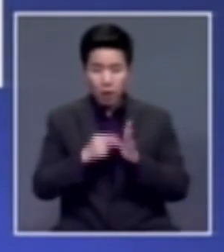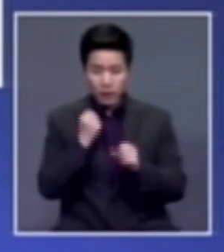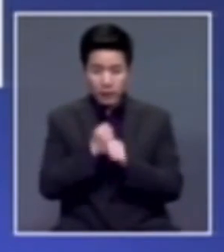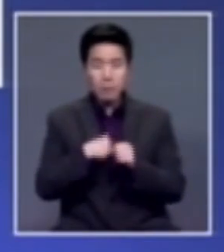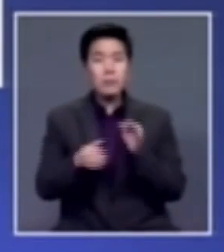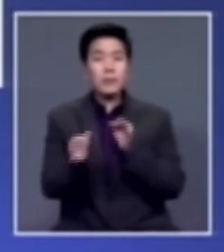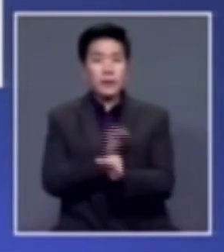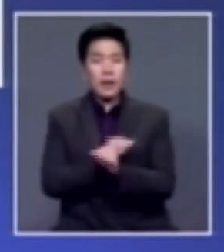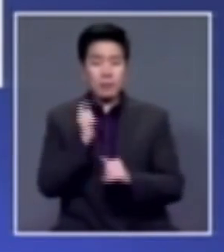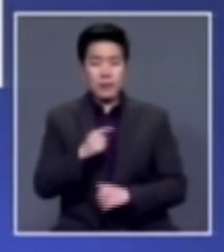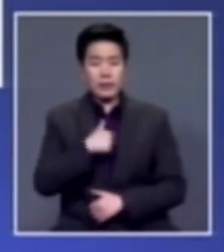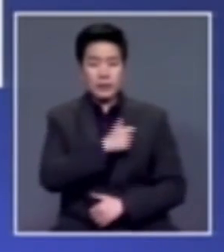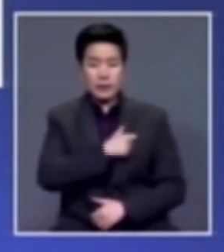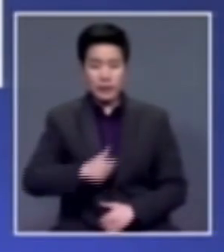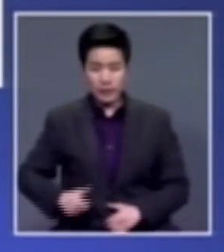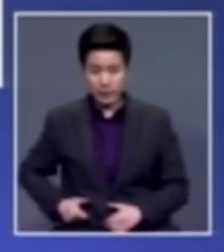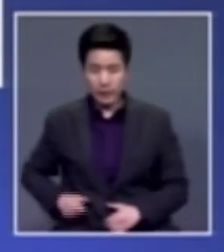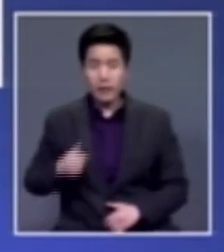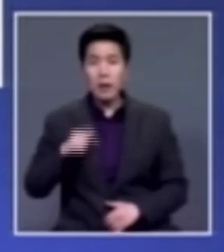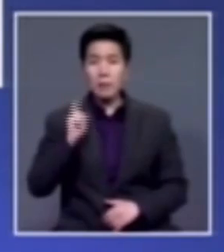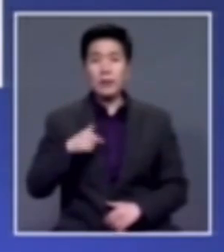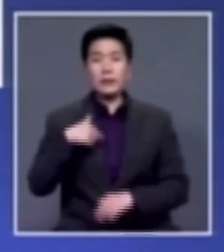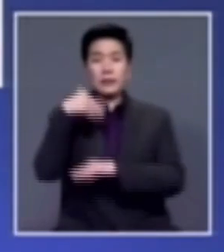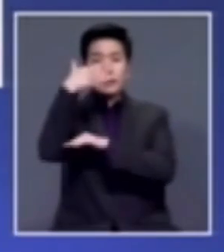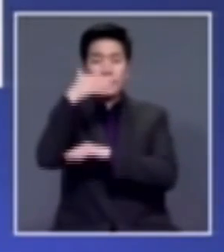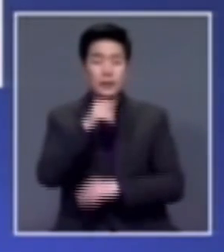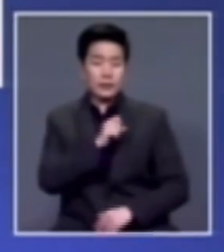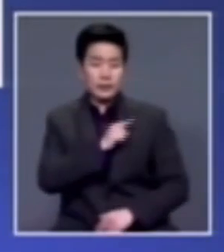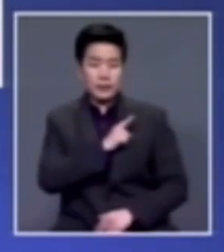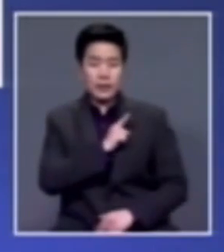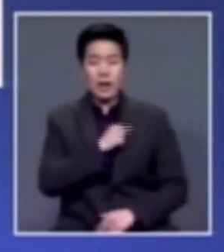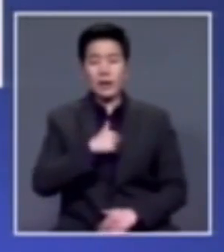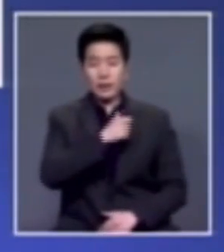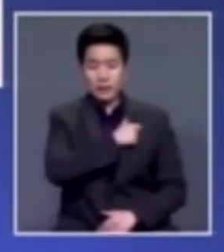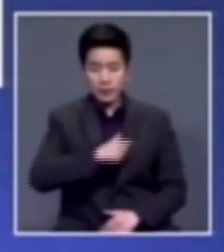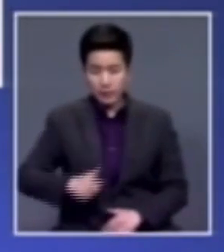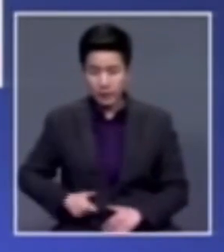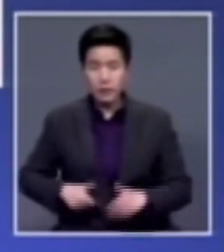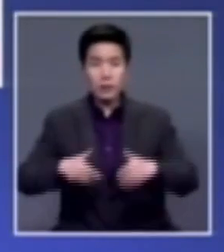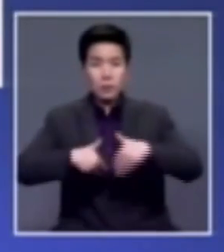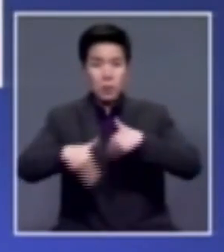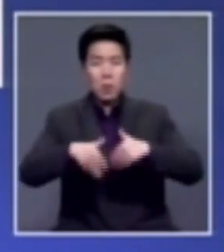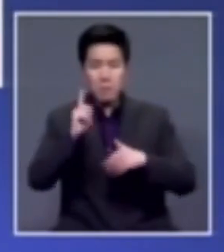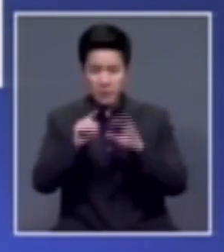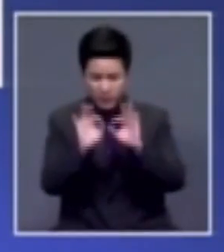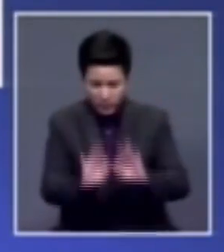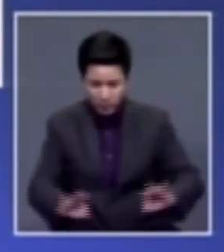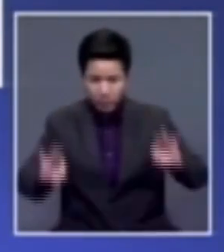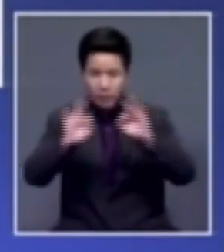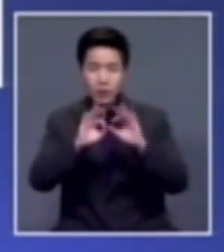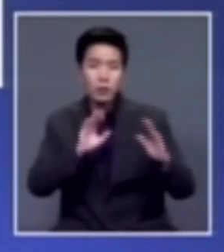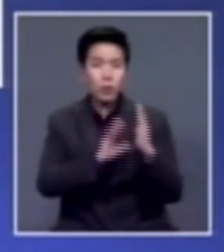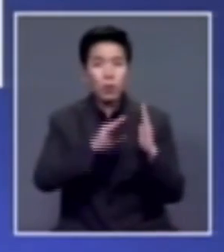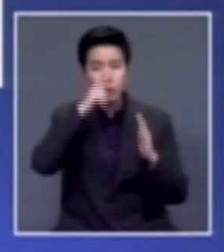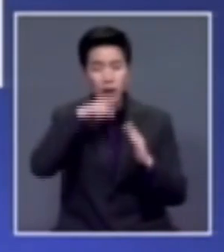ของสถาบันทั้ง3สถาบันคือชาติศาสนาพระมหากษัตริย์และประชาชนซึ่งเป็นสถาบันที่ศักดิ์สิทธิ์ของชาติและเพื่อความ